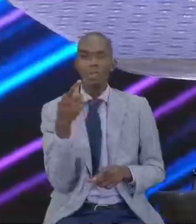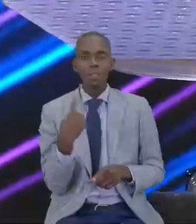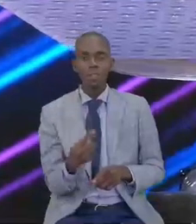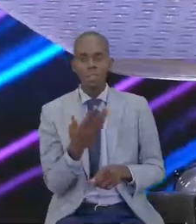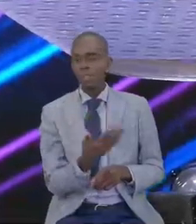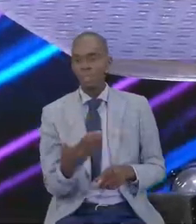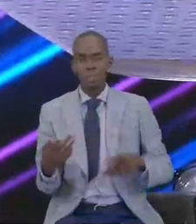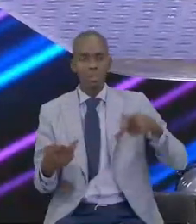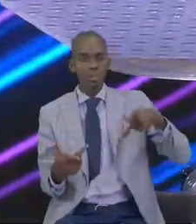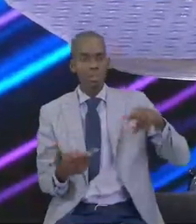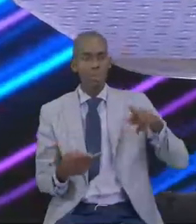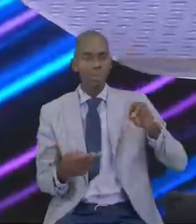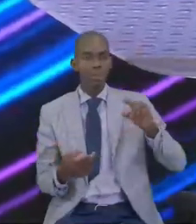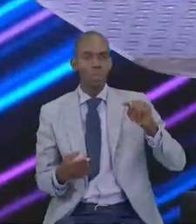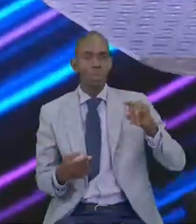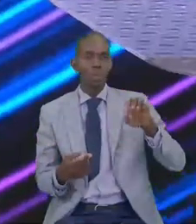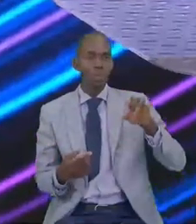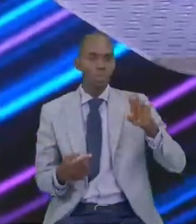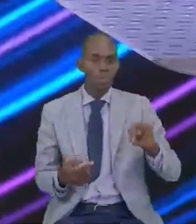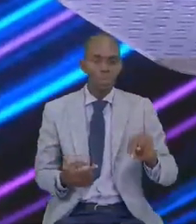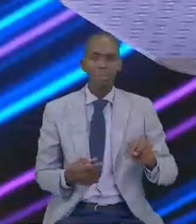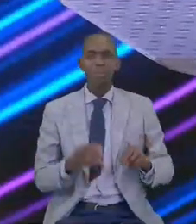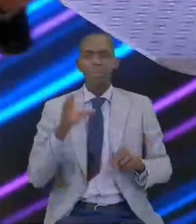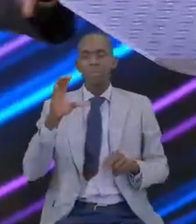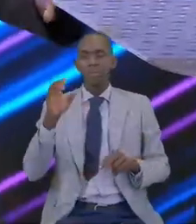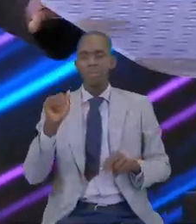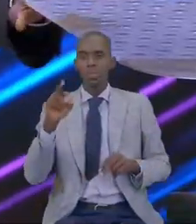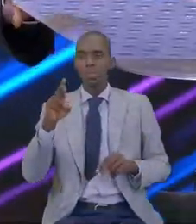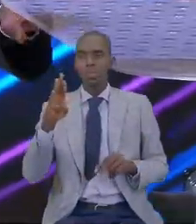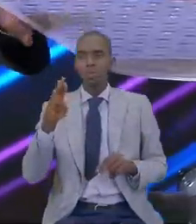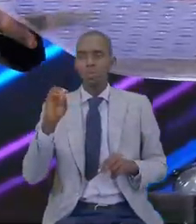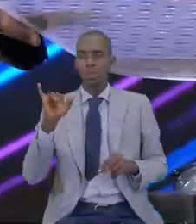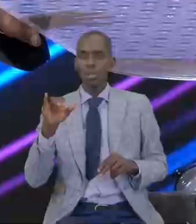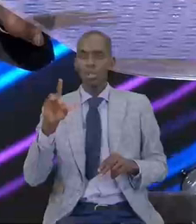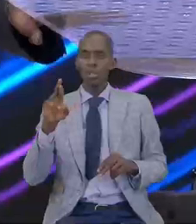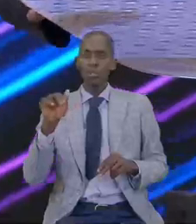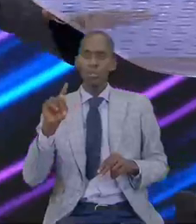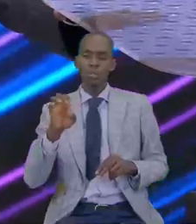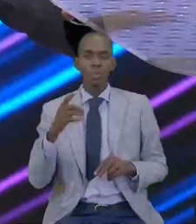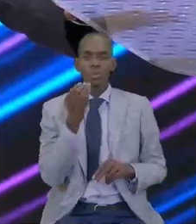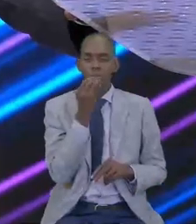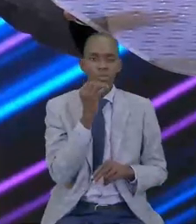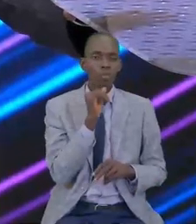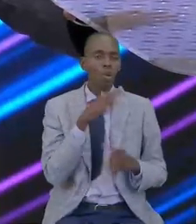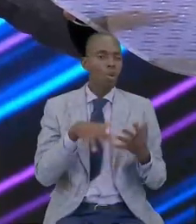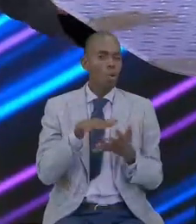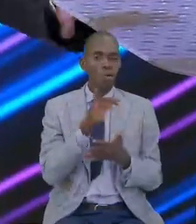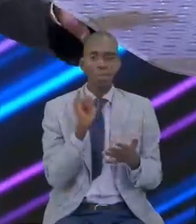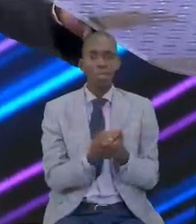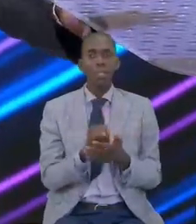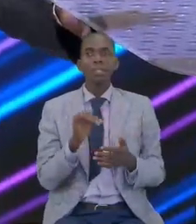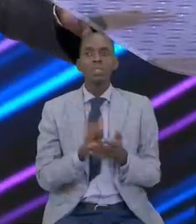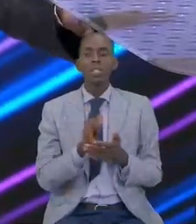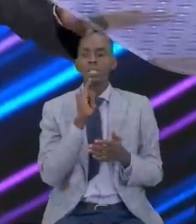ou ce ne sont pas ces choses que vous mettez dans votre vie, mais l'esprit de Dieu. Ça, c'est l'avantage que nous avons, nous qui sommes